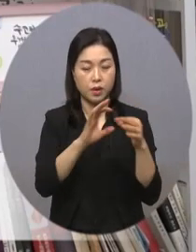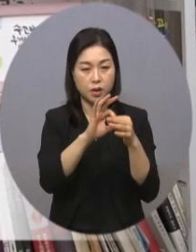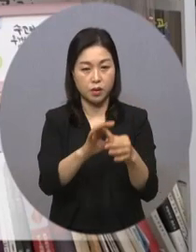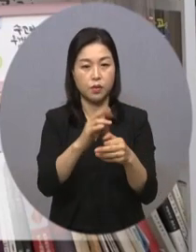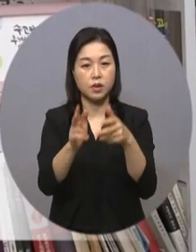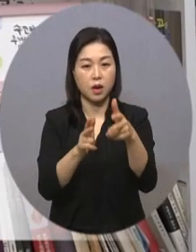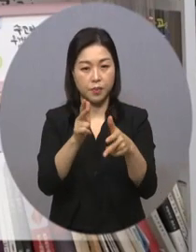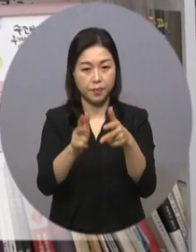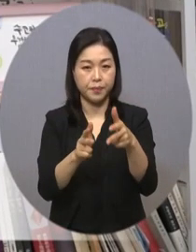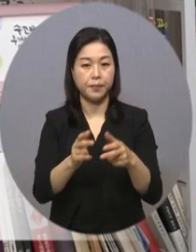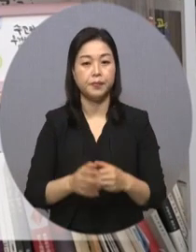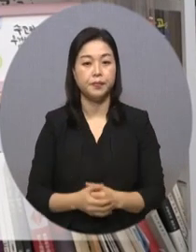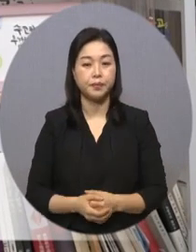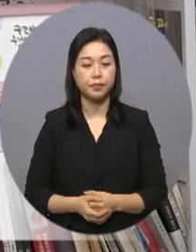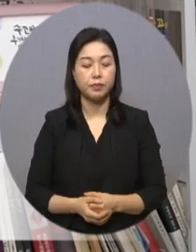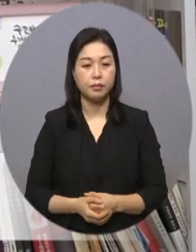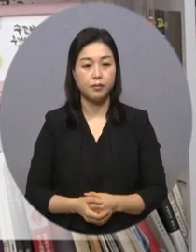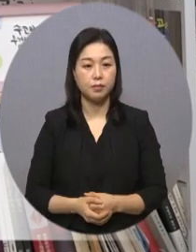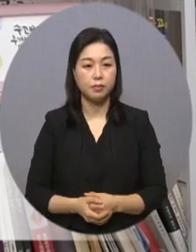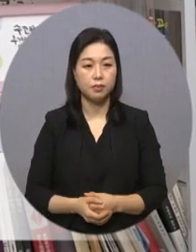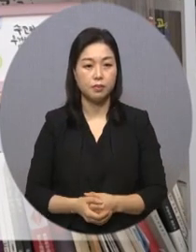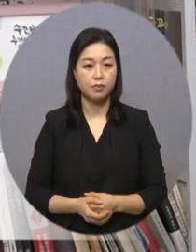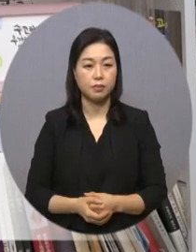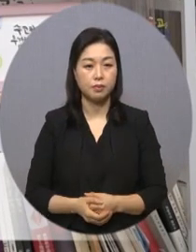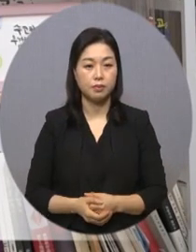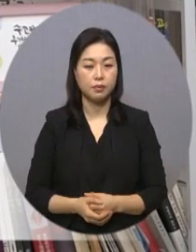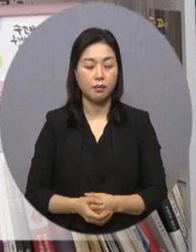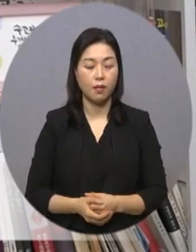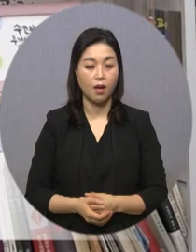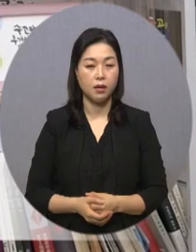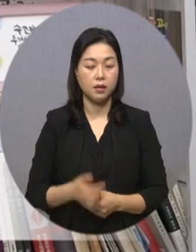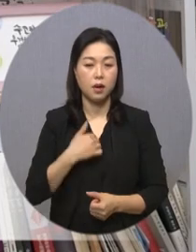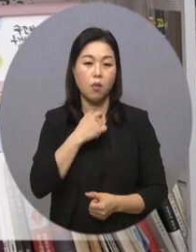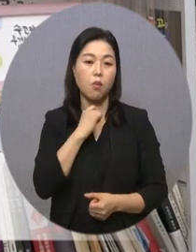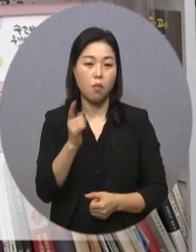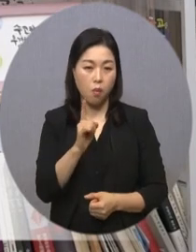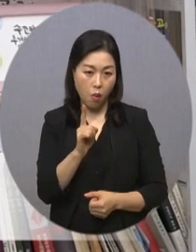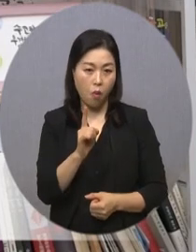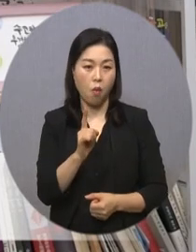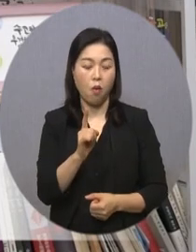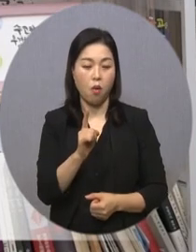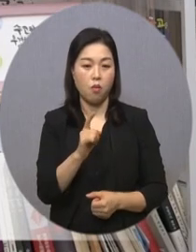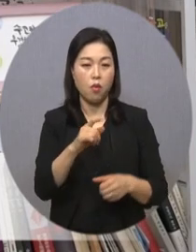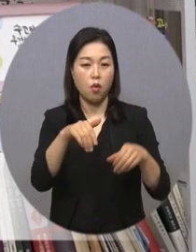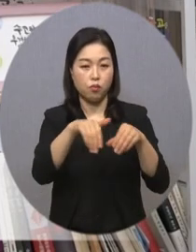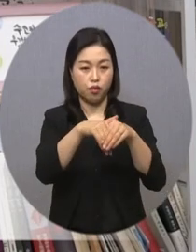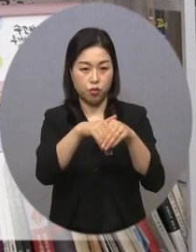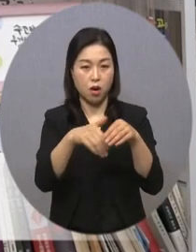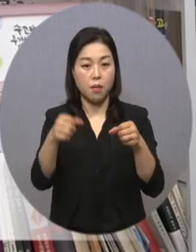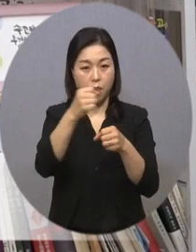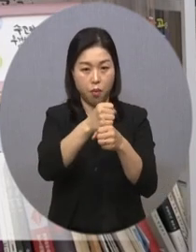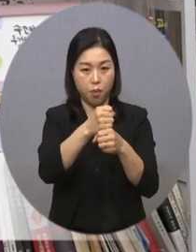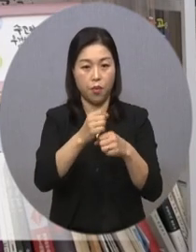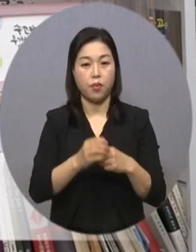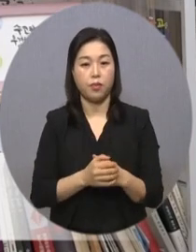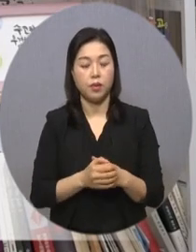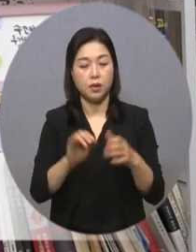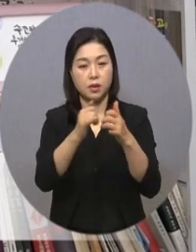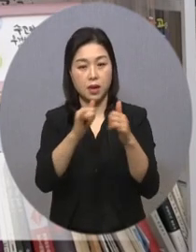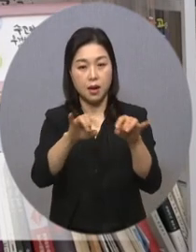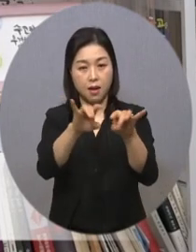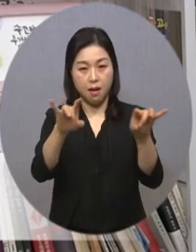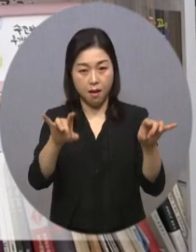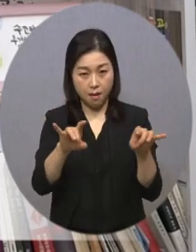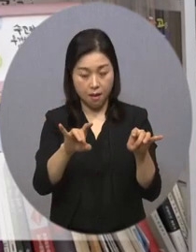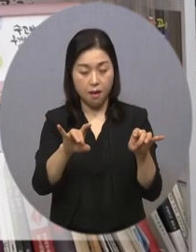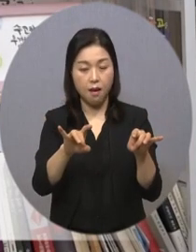사업을 진행했는데 저희가 추구하는 건 가장 근본은 문화 회복인데 누구나 다 어떤 문화가 있어요.